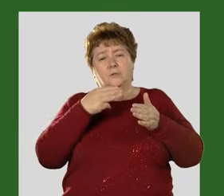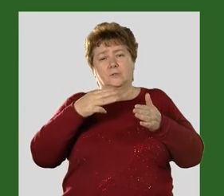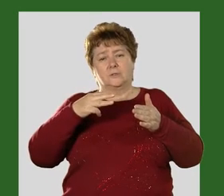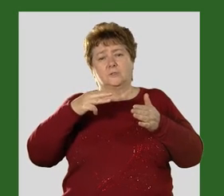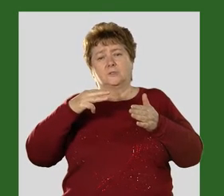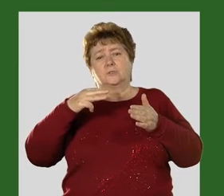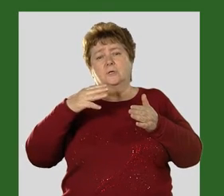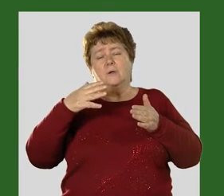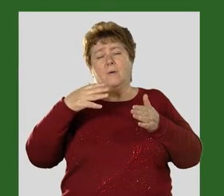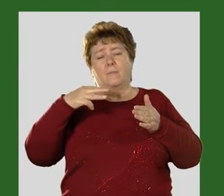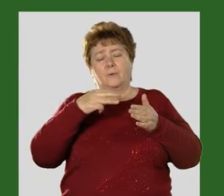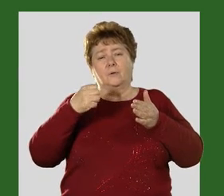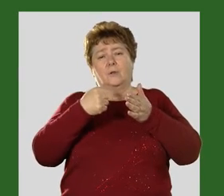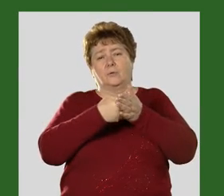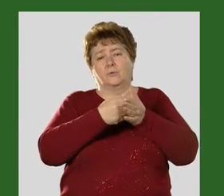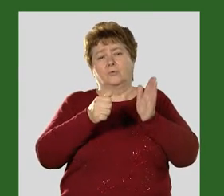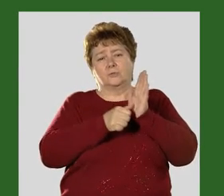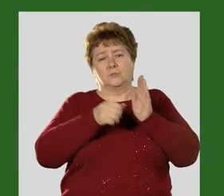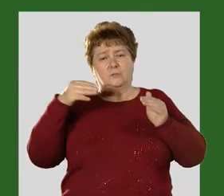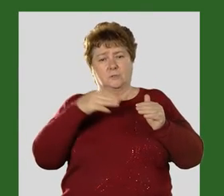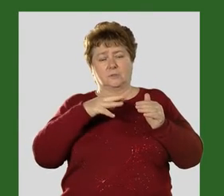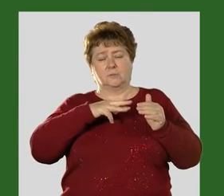2500 метров до 6000 метров.